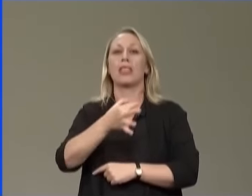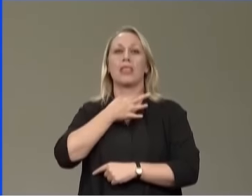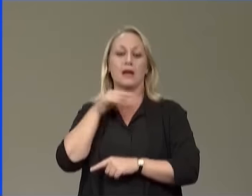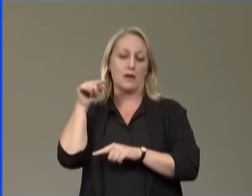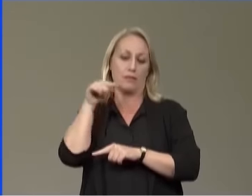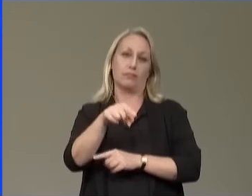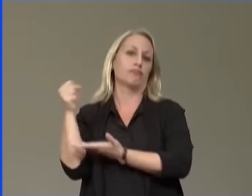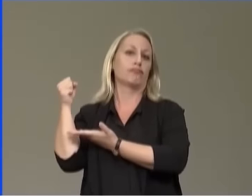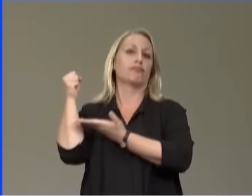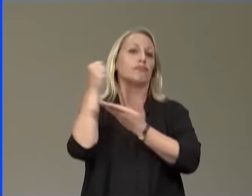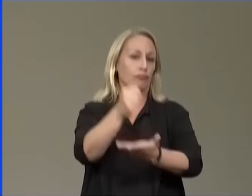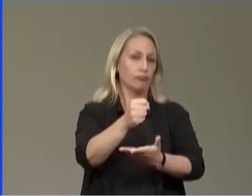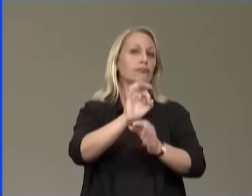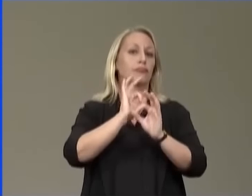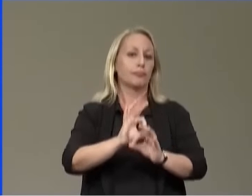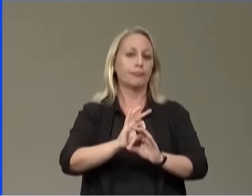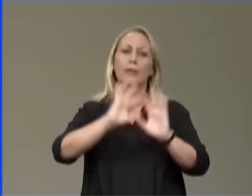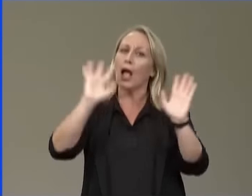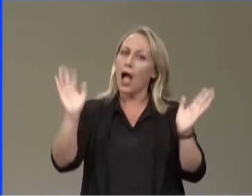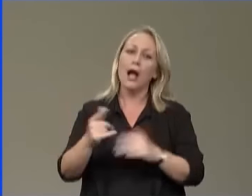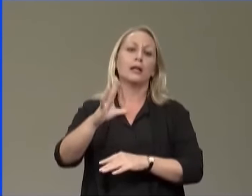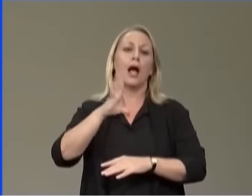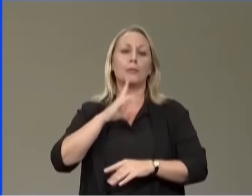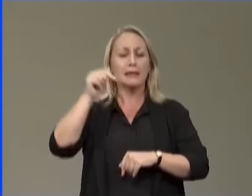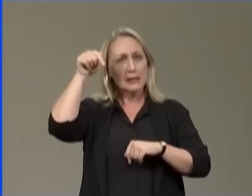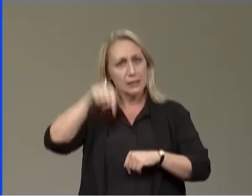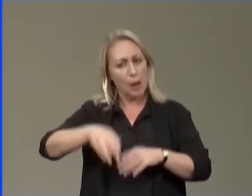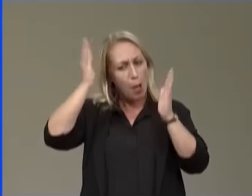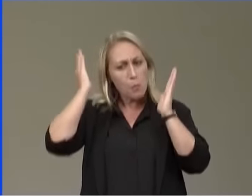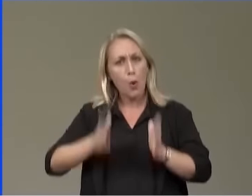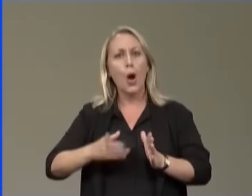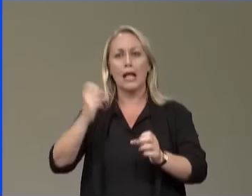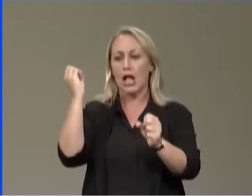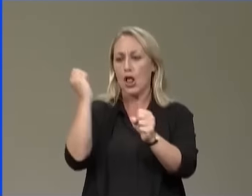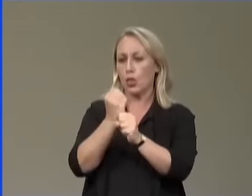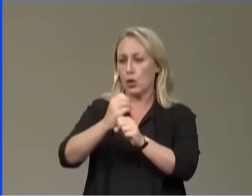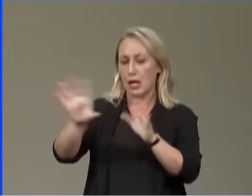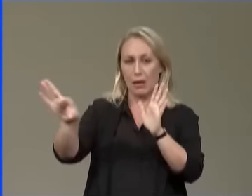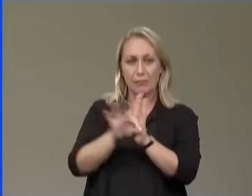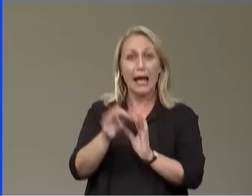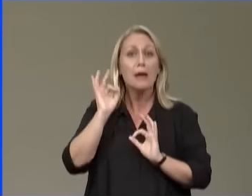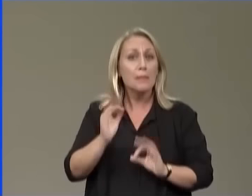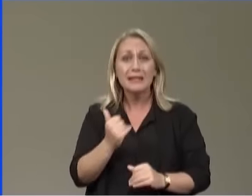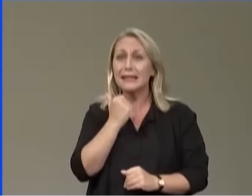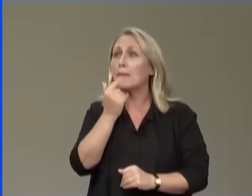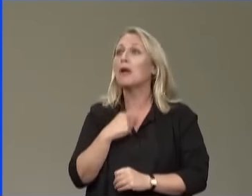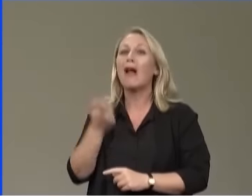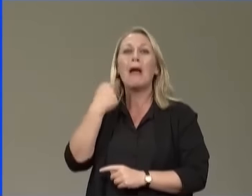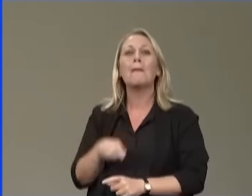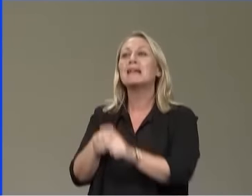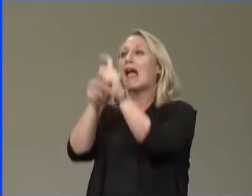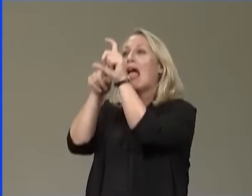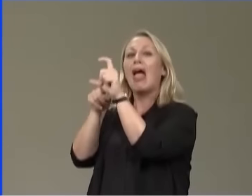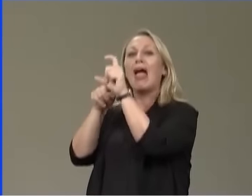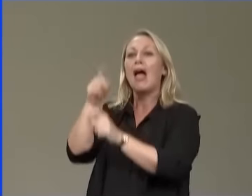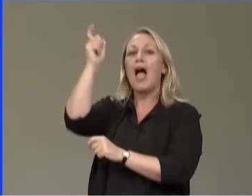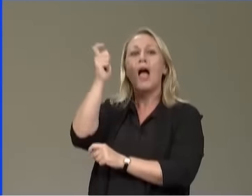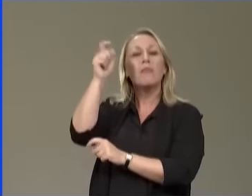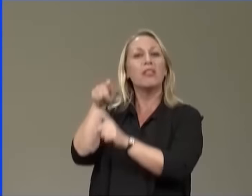Αν κάποιος μπορεί και μπορεί σήμερα να βρει εργασία, δεν πρέπει να είναι εξαρτημένος από το